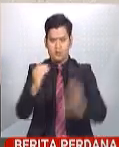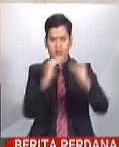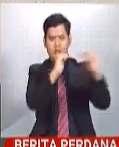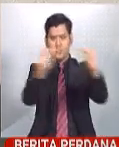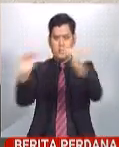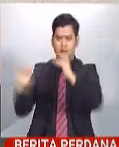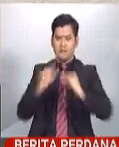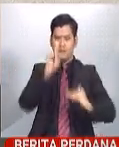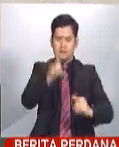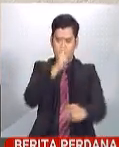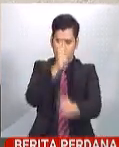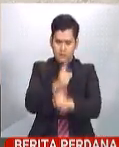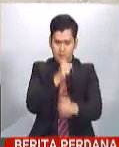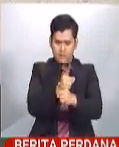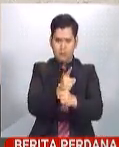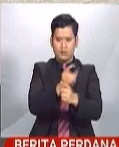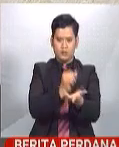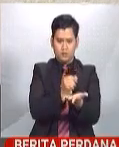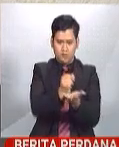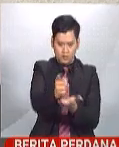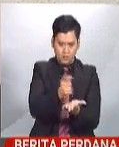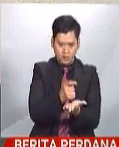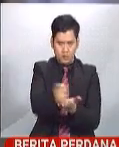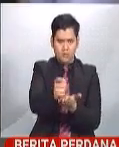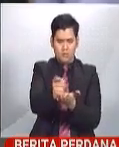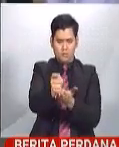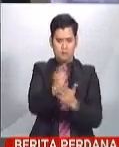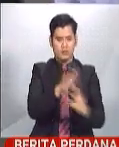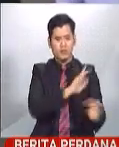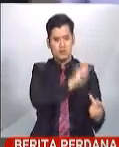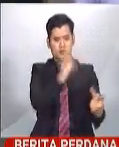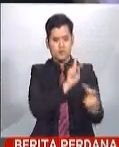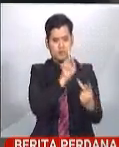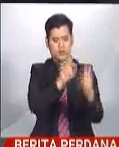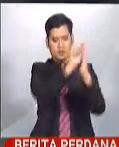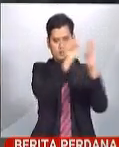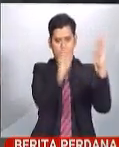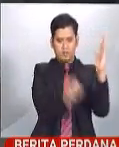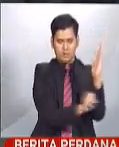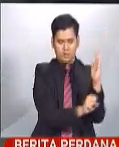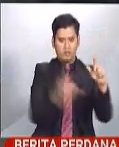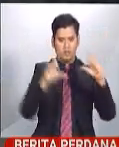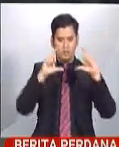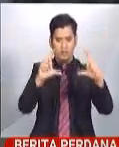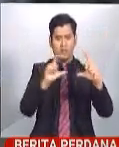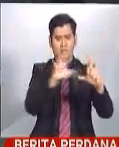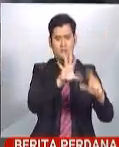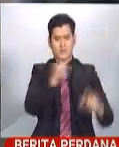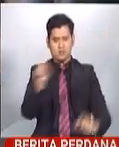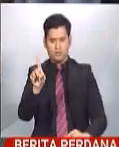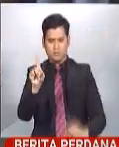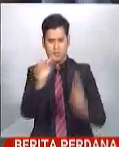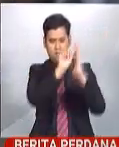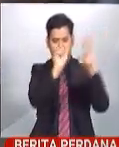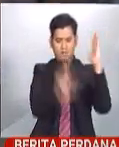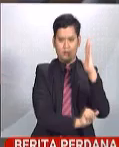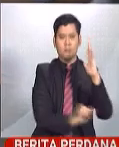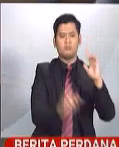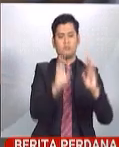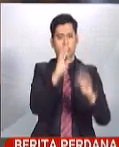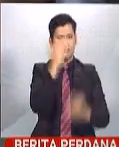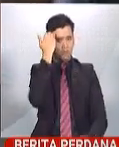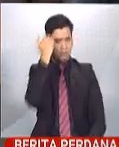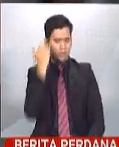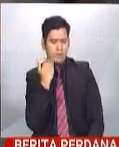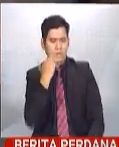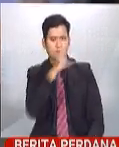malah secara benar-benar telus. Ia selari Seksyen 15-1 Akta Mahkamah Kehakiman 1964